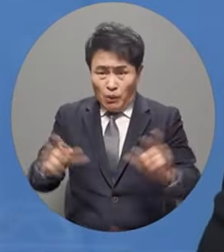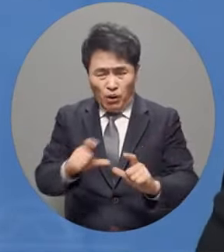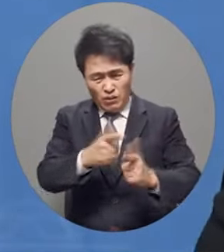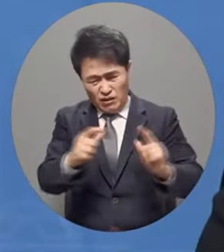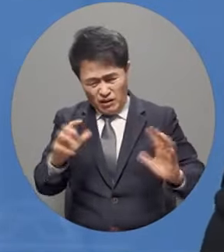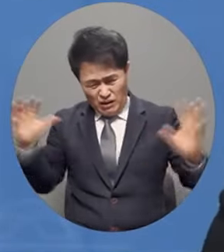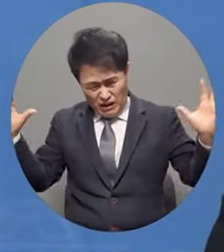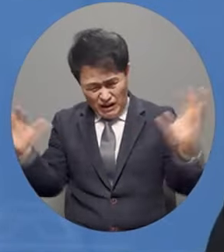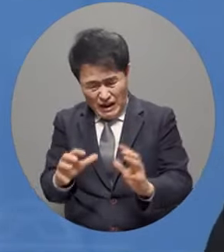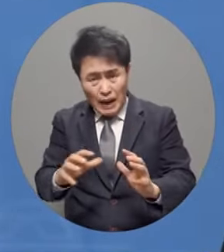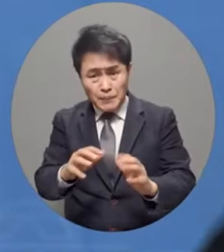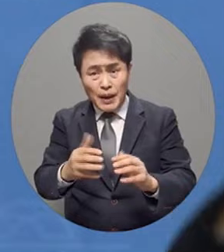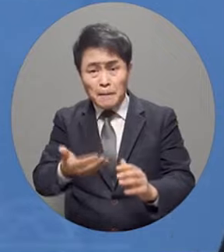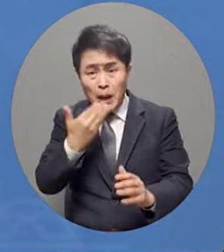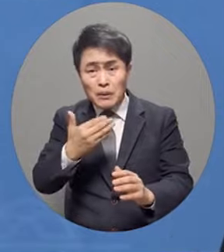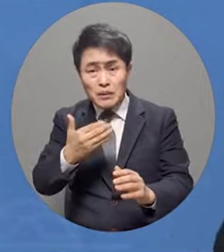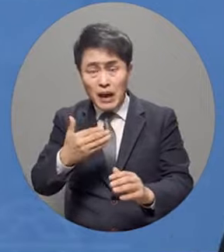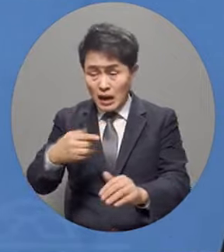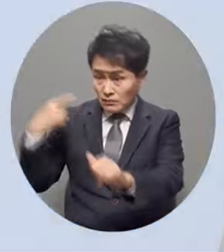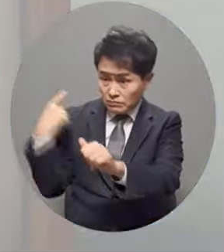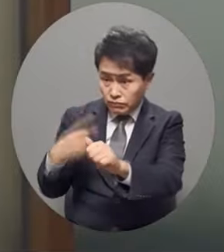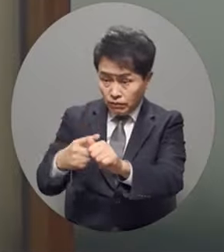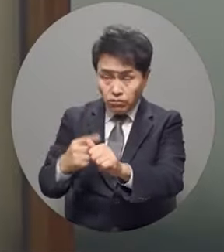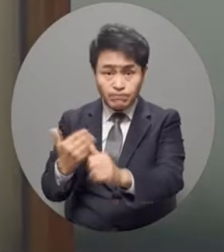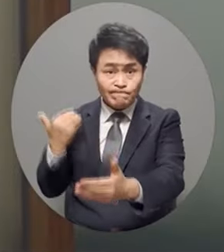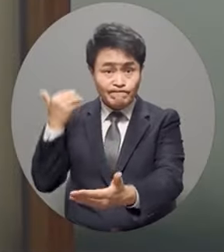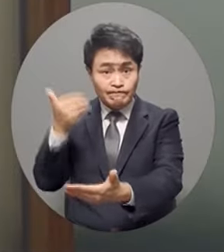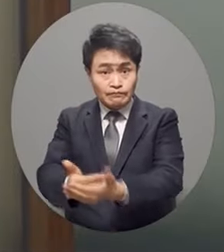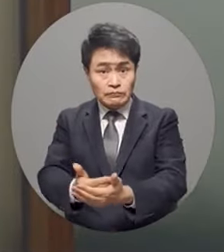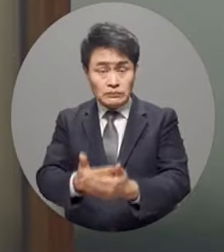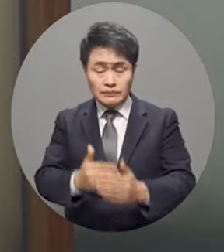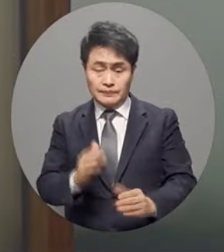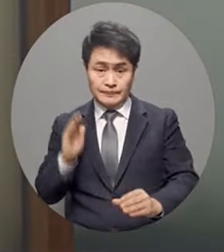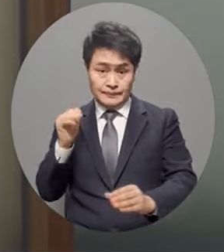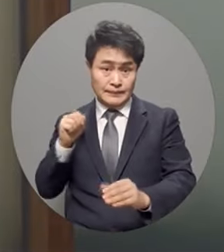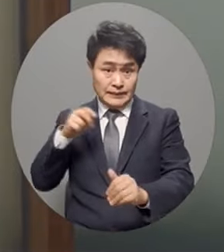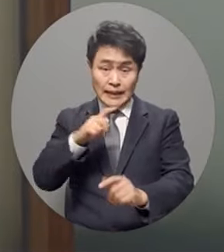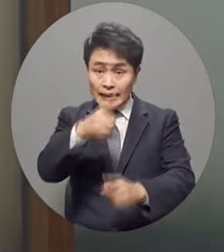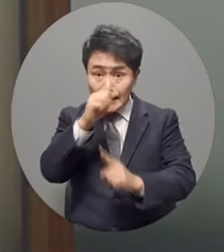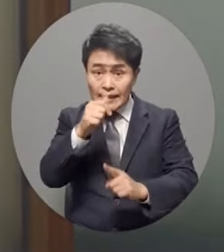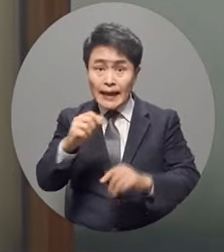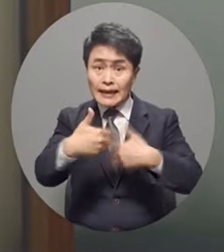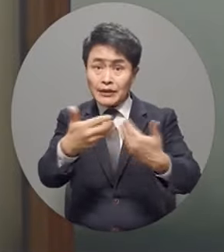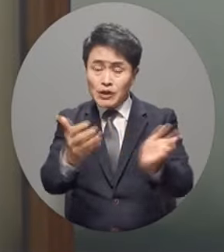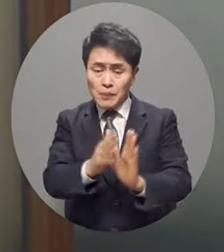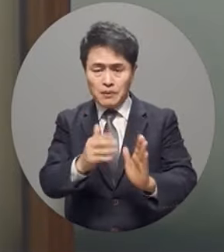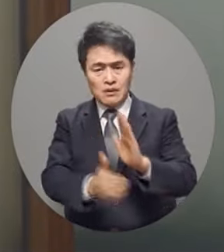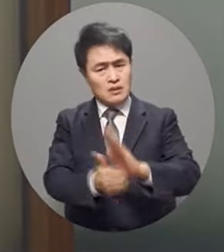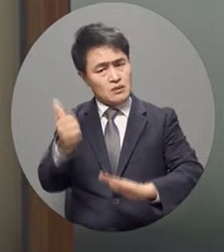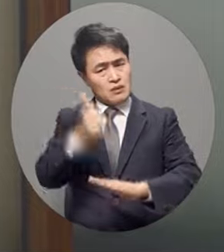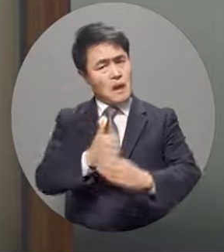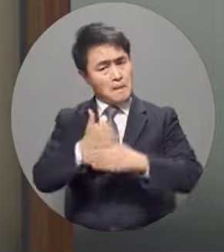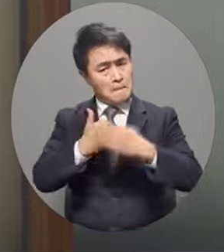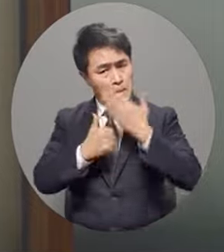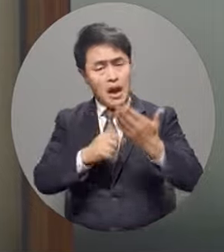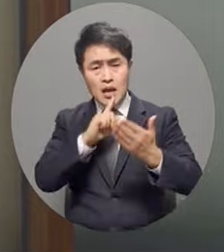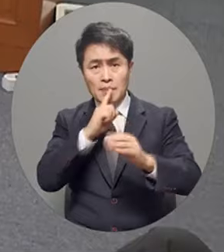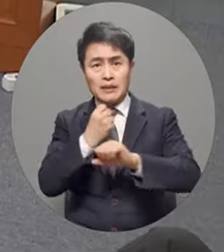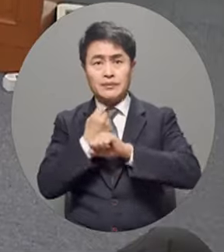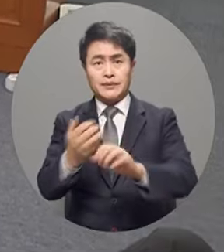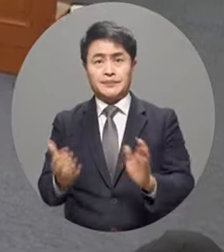잡탕밥을 만든 정당이라는 등 비판이 잇따랐지만 대권 주자인 이낙연 대표가 있어 성공 가능성이 있다는 전망도